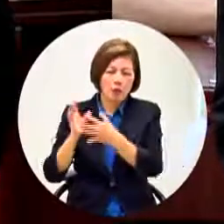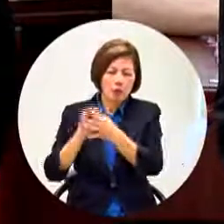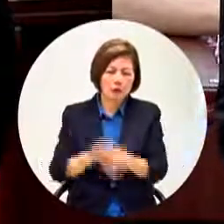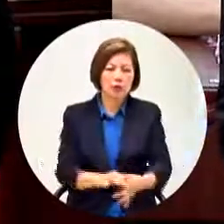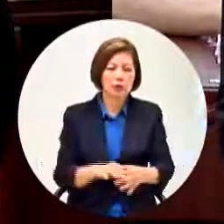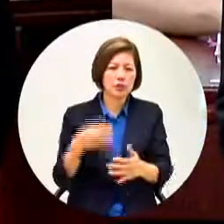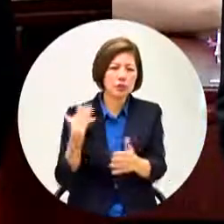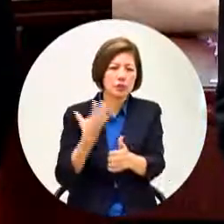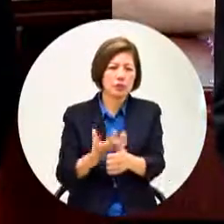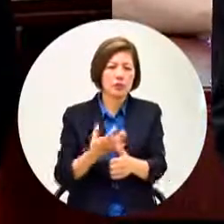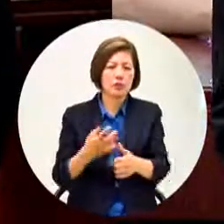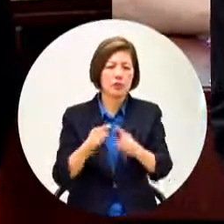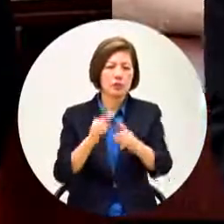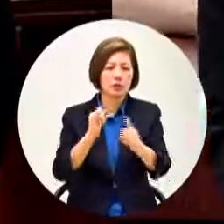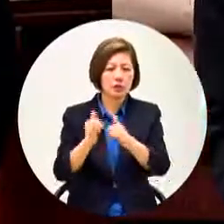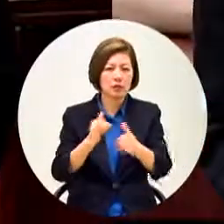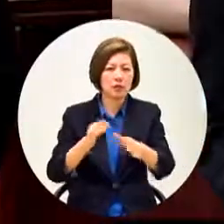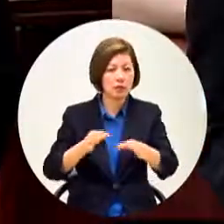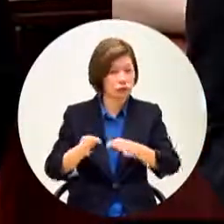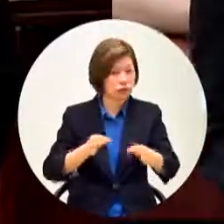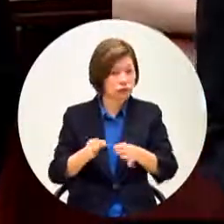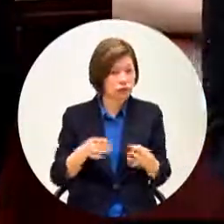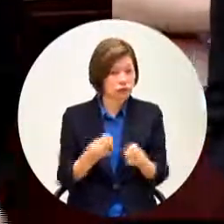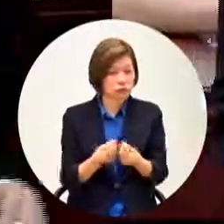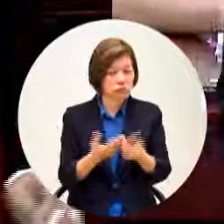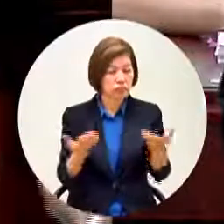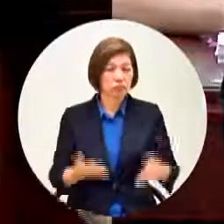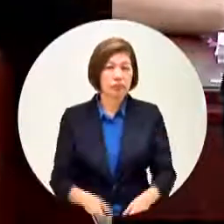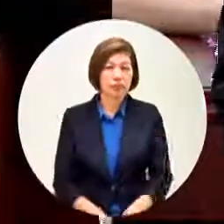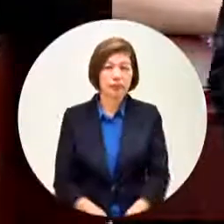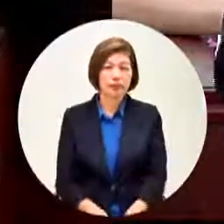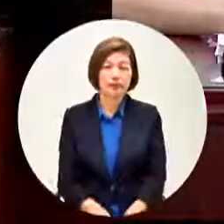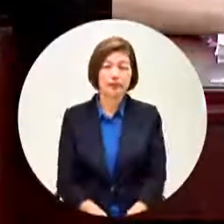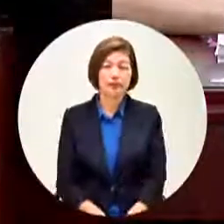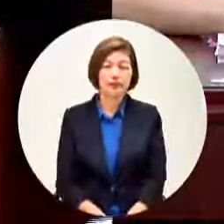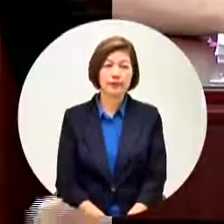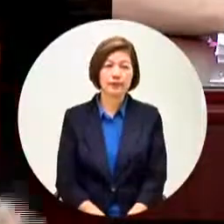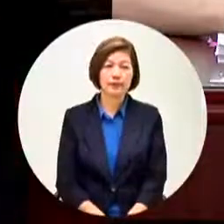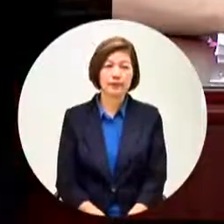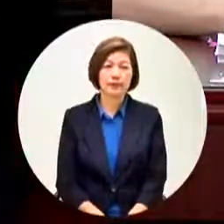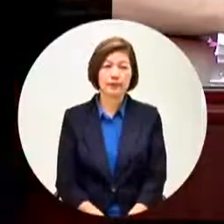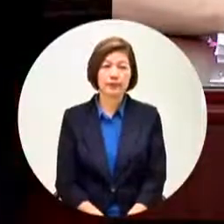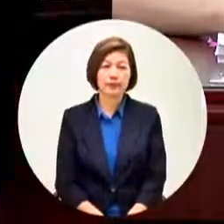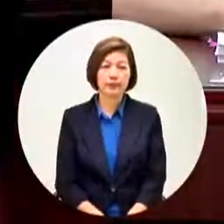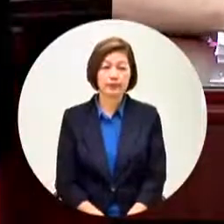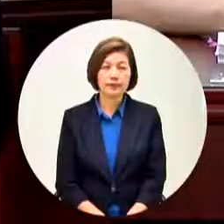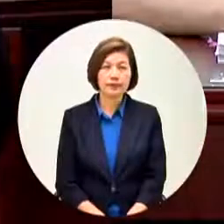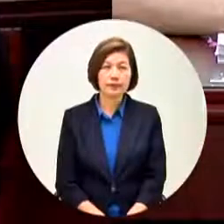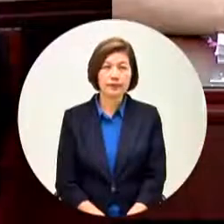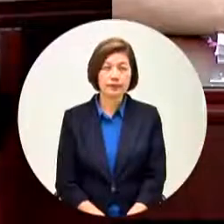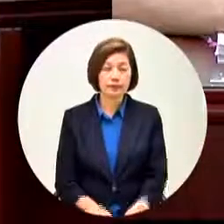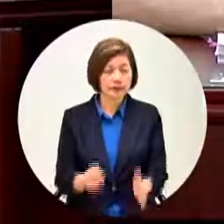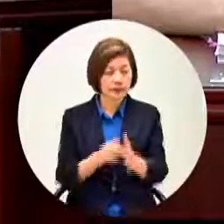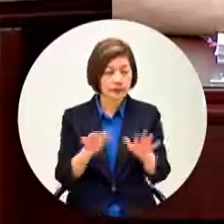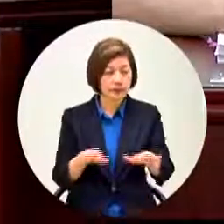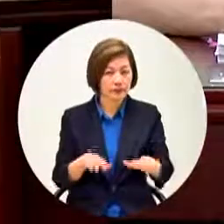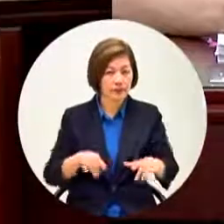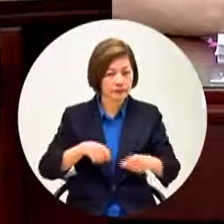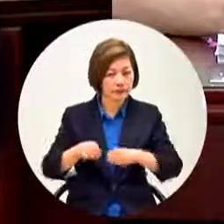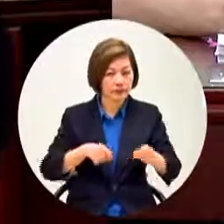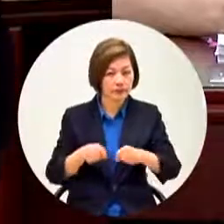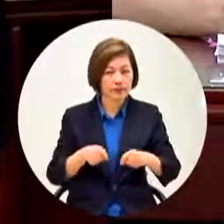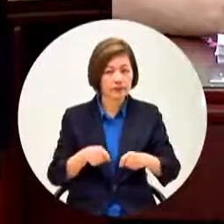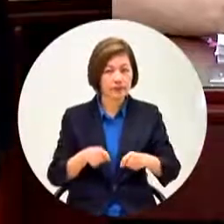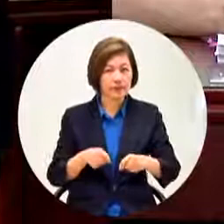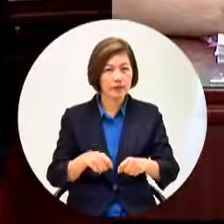营的来经营。 请环保局张代理局长答复。 谢谢主席，谢谢江议员。但目前为止，我们规划还是以 ROT